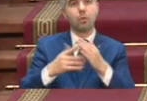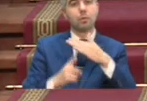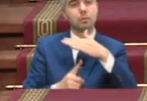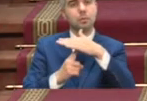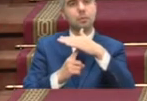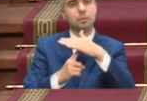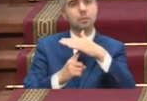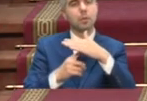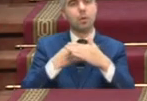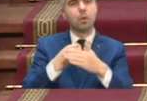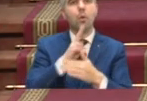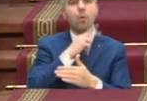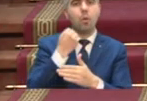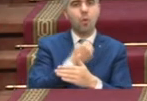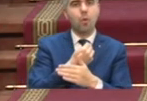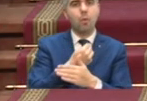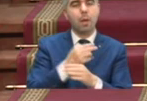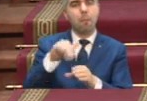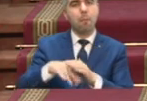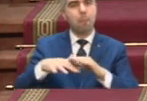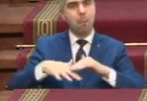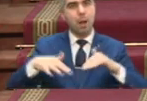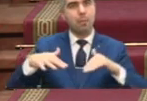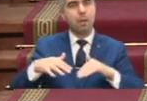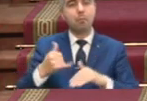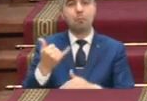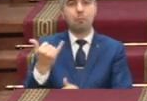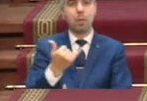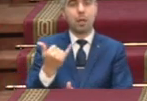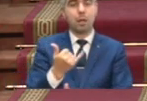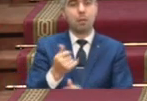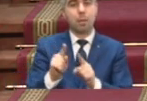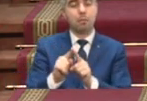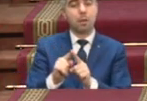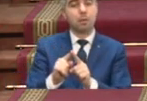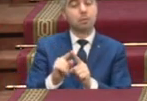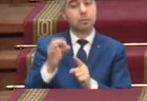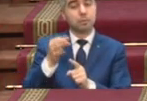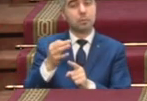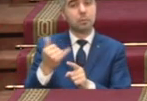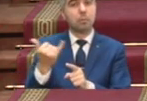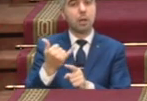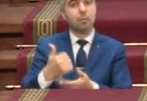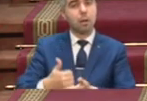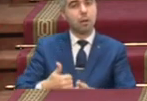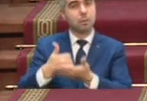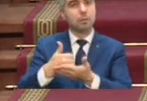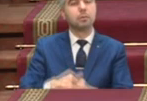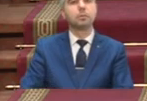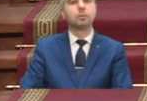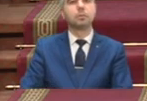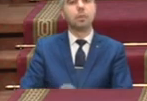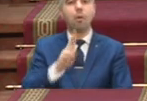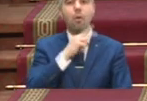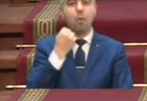يخص التعامل ديال الحكومة مع هذه المؤسسة. يجب إعادة الاعتبار لهذه المؤسسة لأنه اليوم كنلاحظوا بأنه في المداخلات ديال